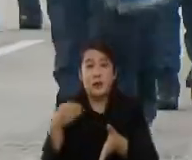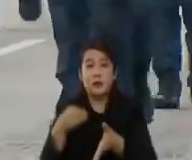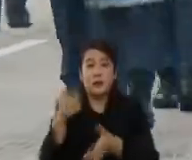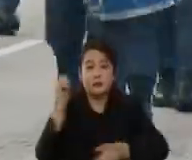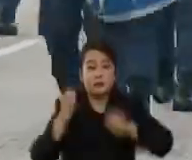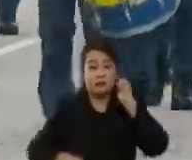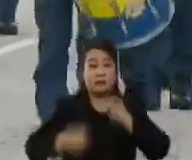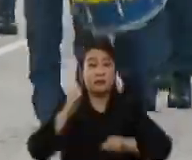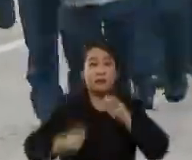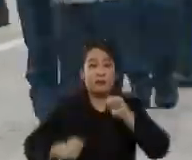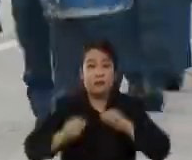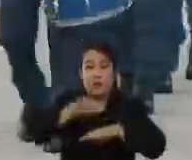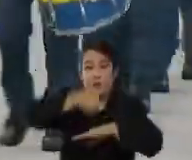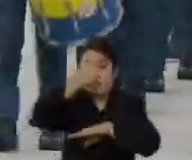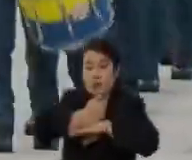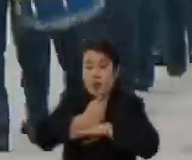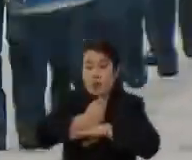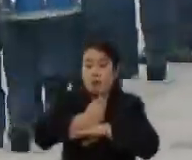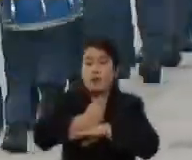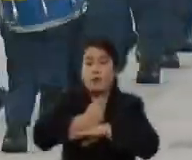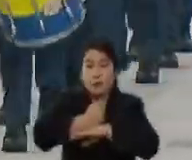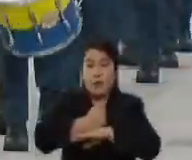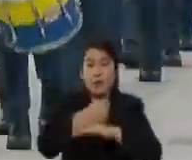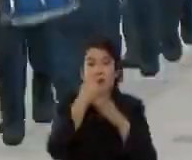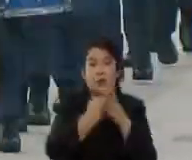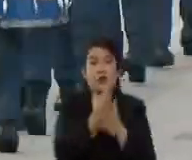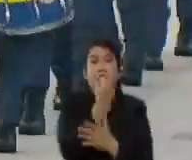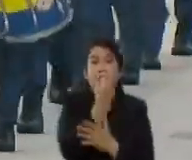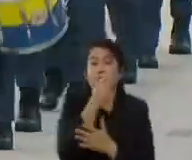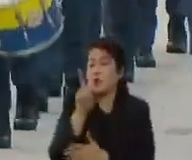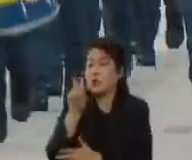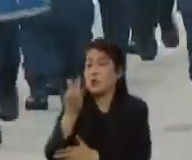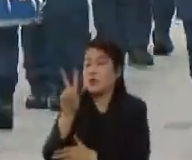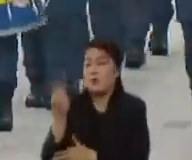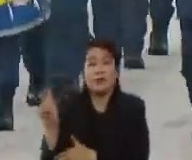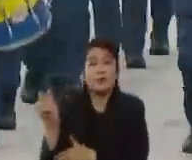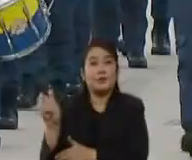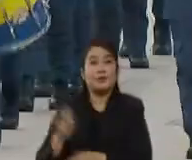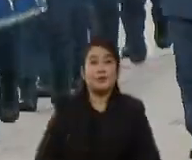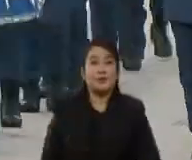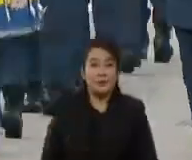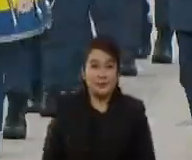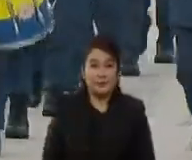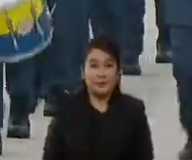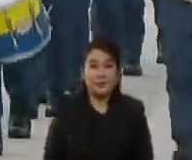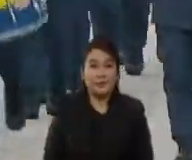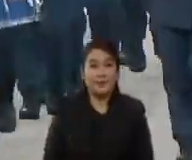ini ditubuhkan pada November 2020.